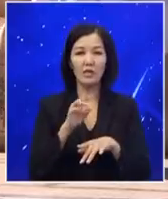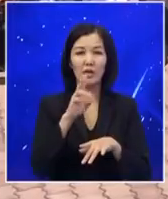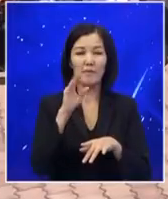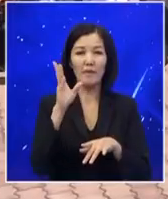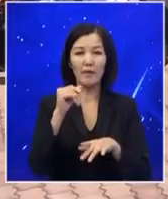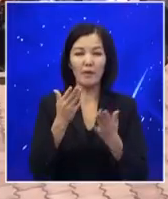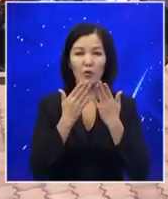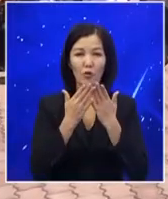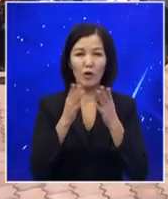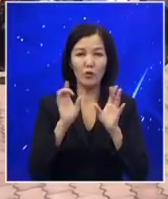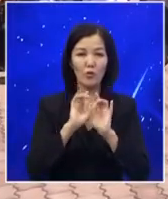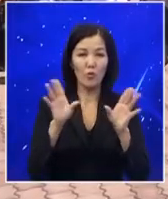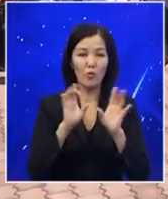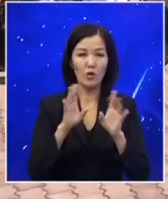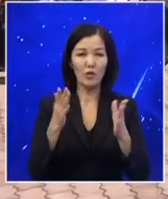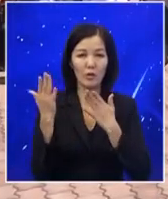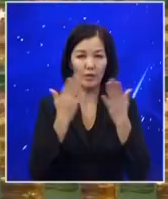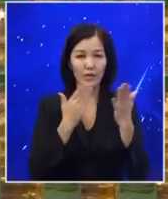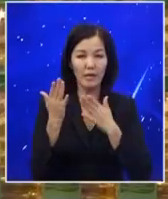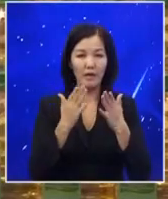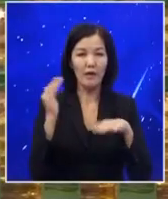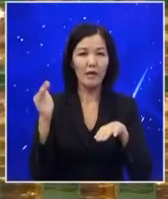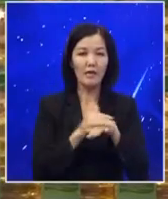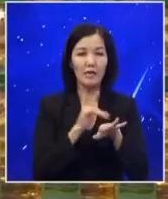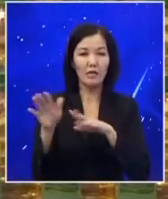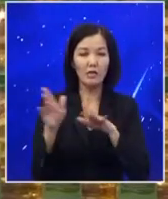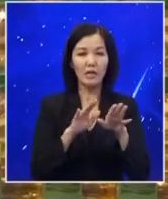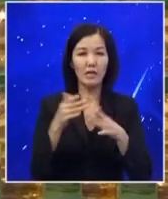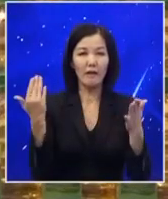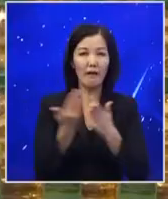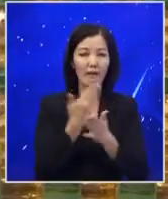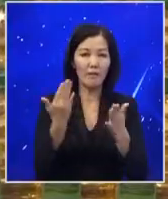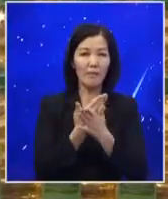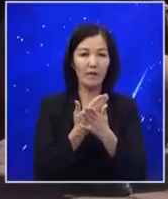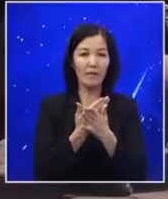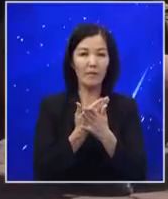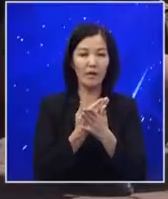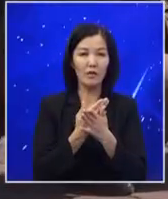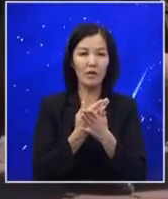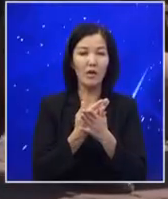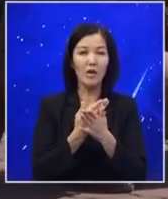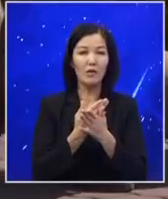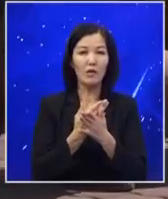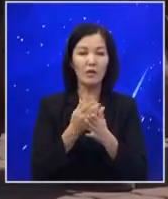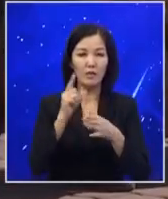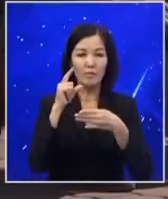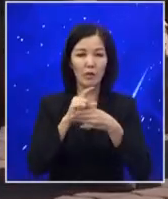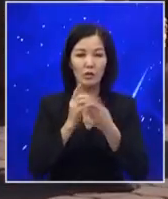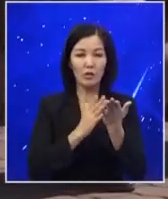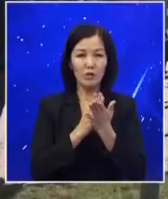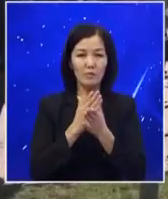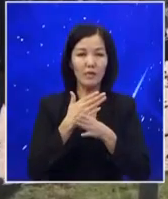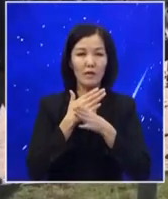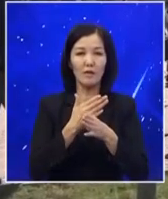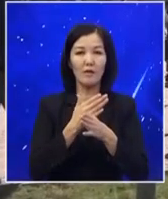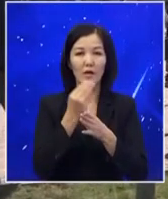Құран оқылды. Жомартшаның елге жасаған жақсылықтар жайлы әңгіме айтылып, көпшілікпен дұға жасалды. Мешіт имамдарының қатысуымен көмекке мұқтаж отбасыларға азық